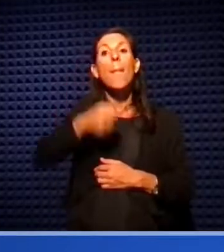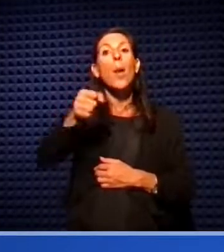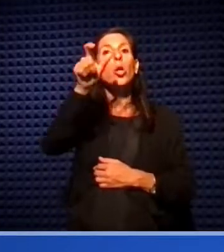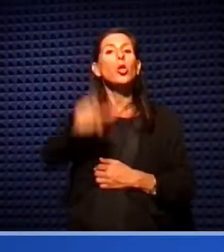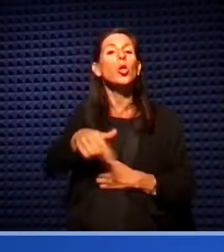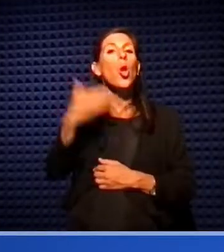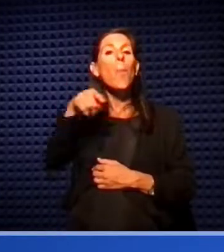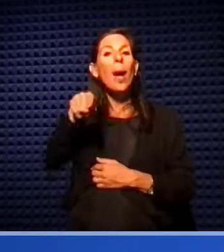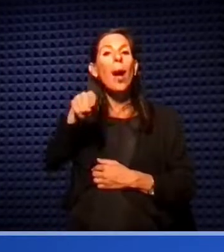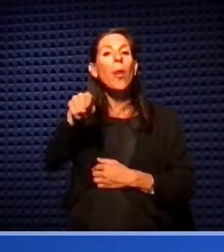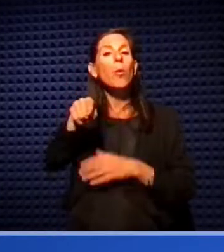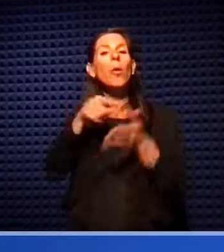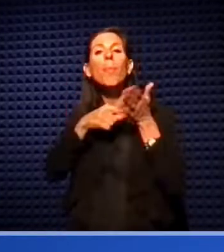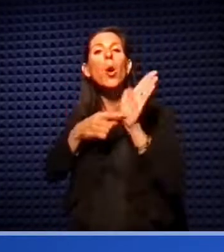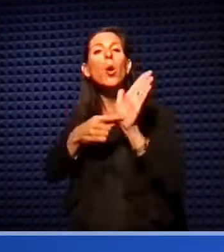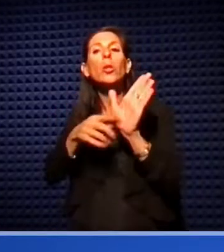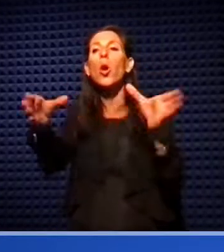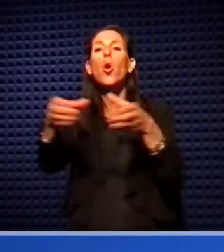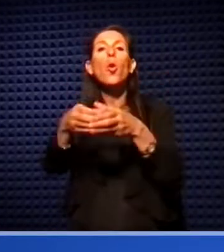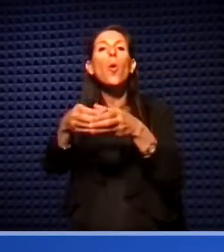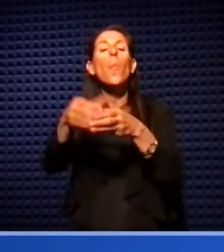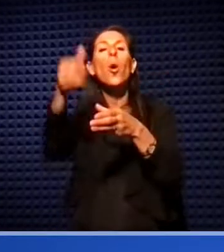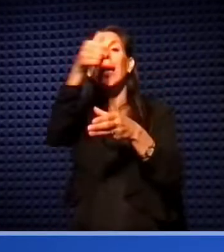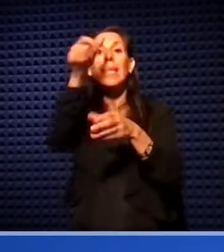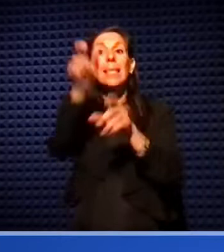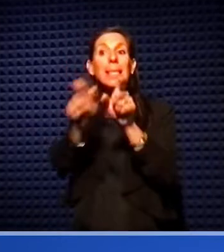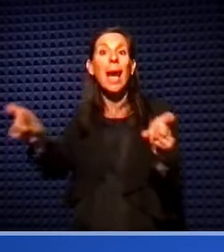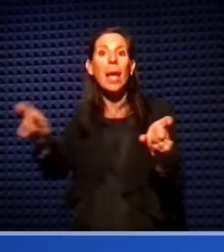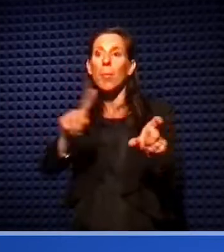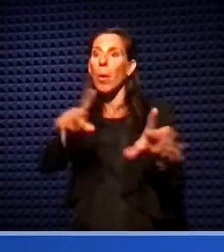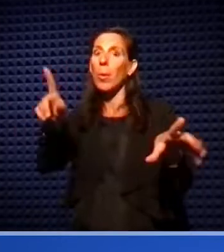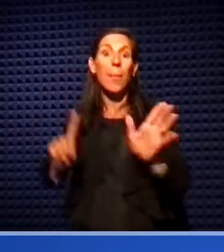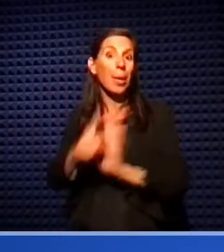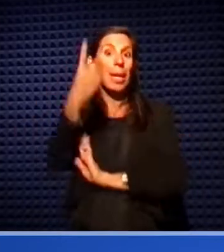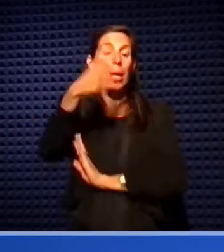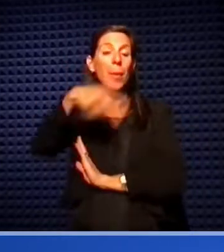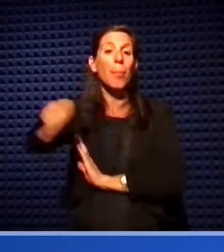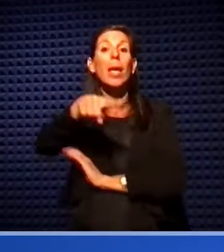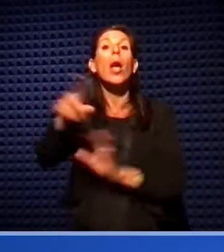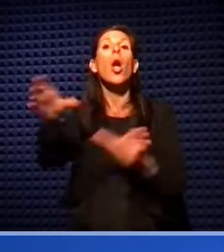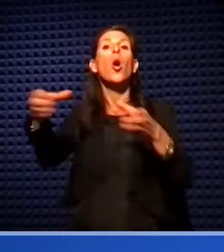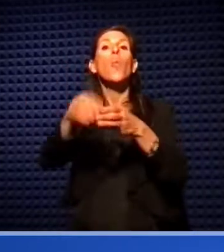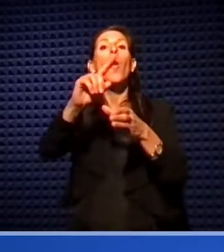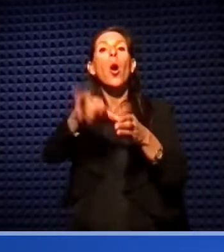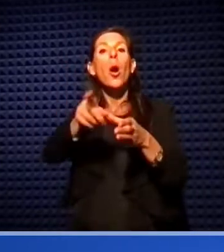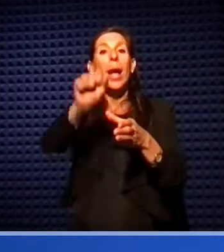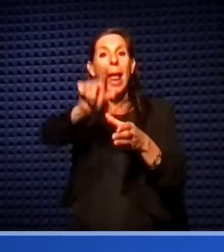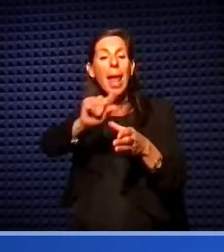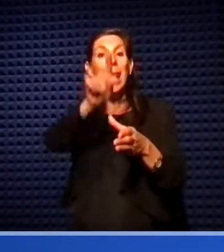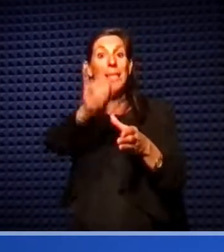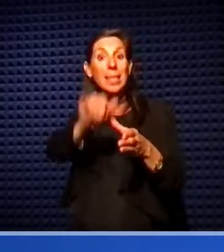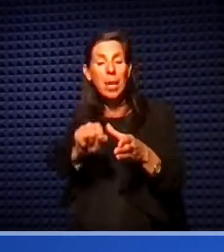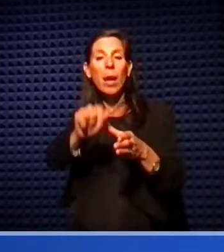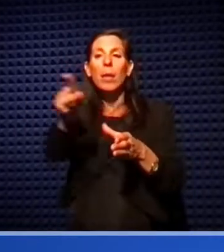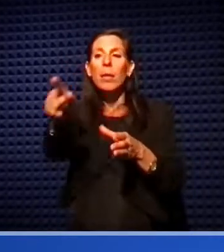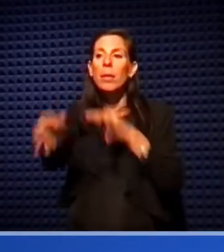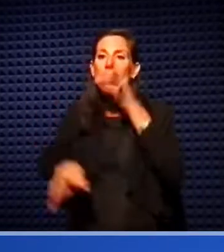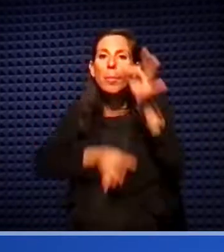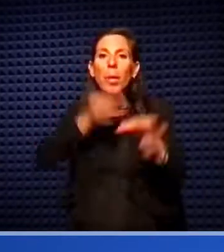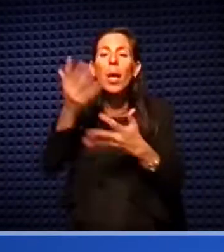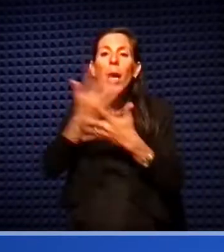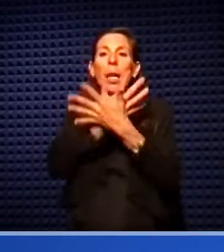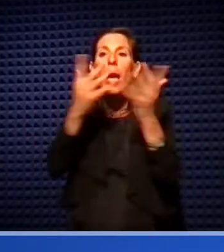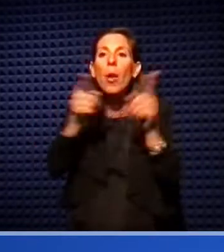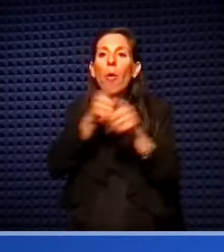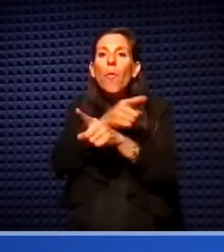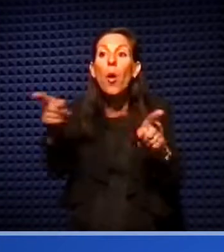ገላትያ ብቐጥታ ነቲ ዝገበርዎ ምርጫን ዘለውዎ ህሉው ኩነታትን ኣብ ቅድሚኦም ይድሕድሖ እዚ ከዓ ነዝተቐበልዎ